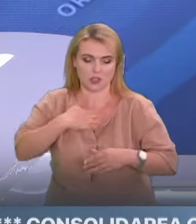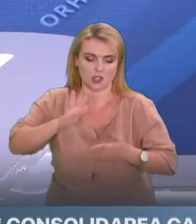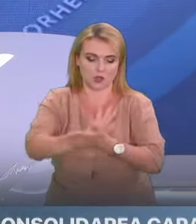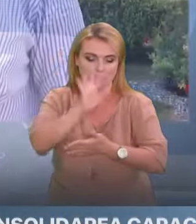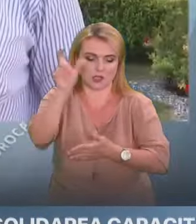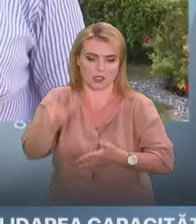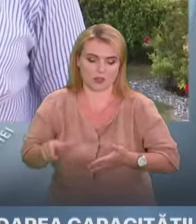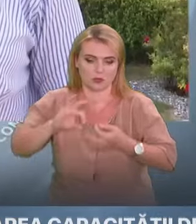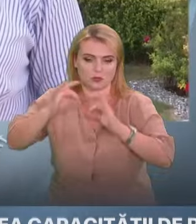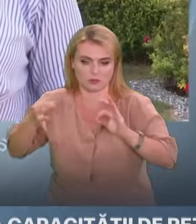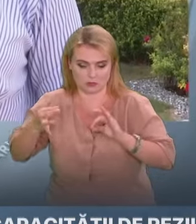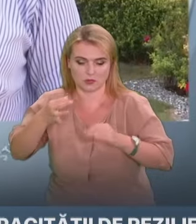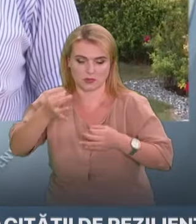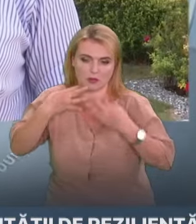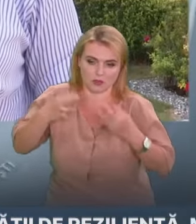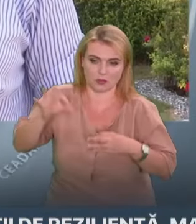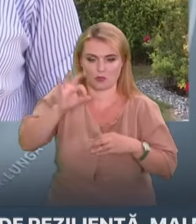te ascultăm!